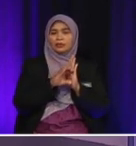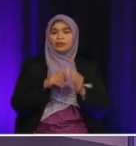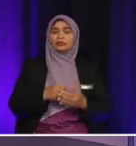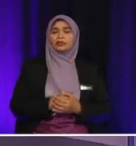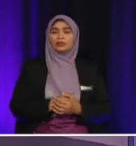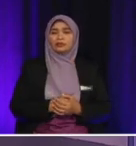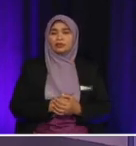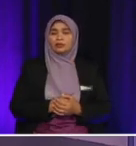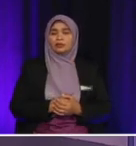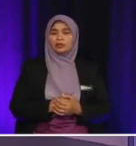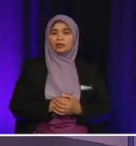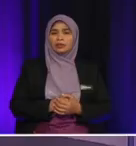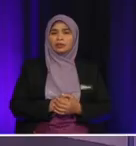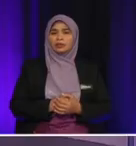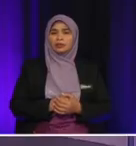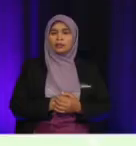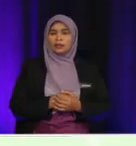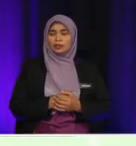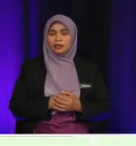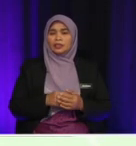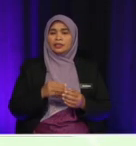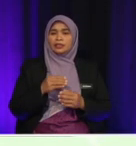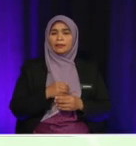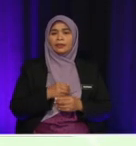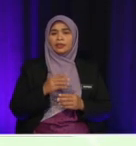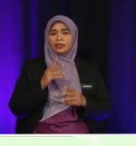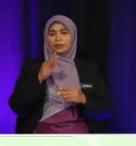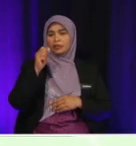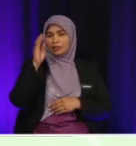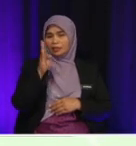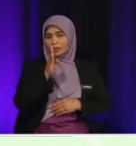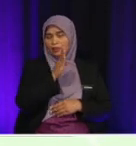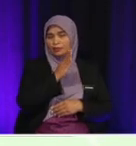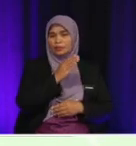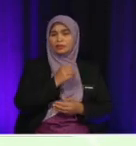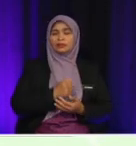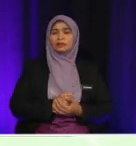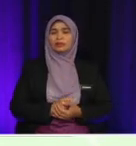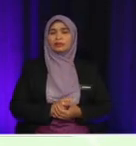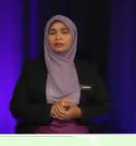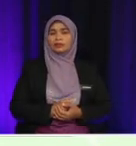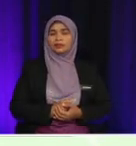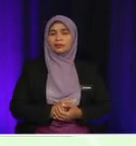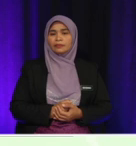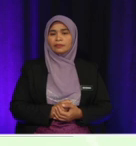hadis ya soalan 1B Sabda Rasulullah Sallallahu Alaihi Wasallam selalunya soalannya akan